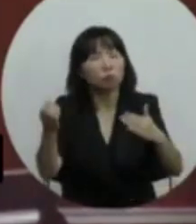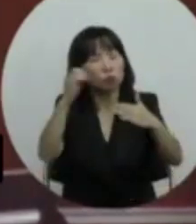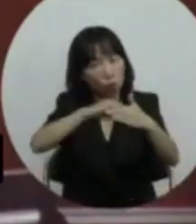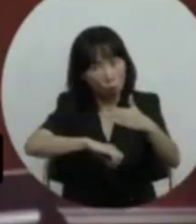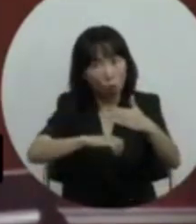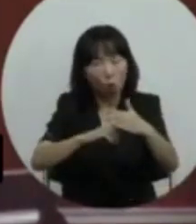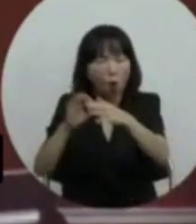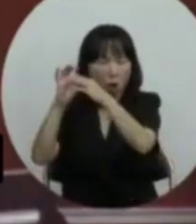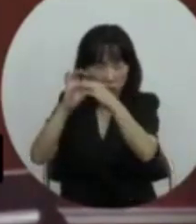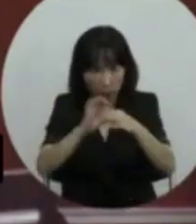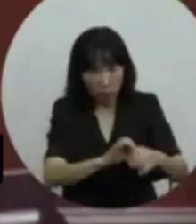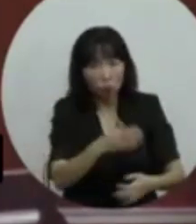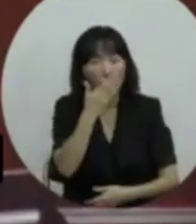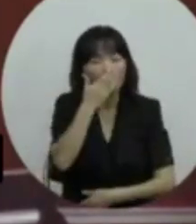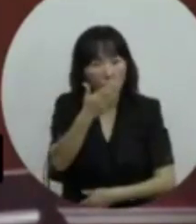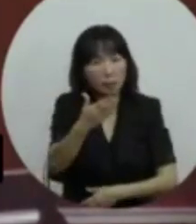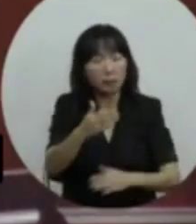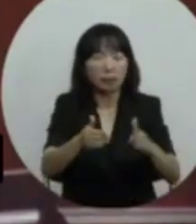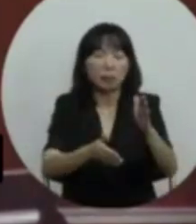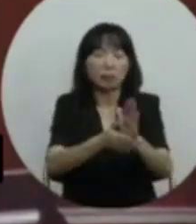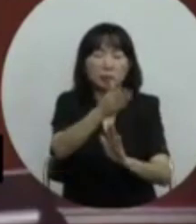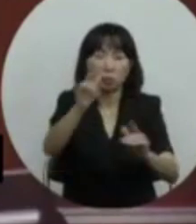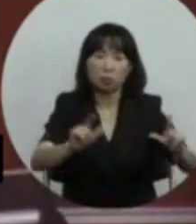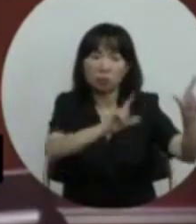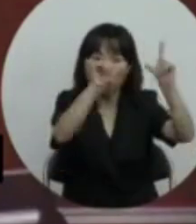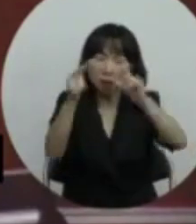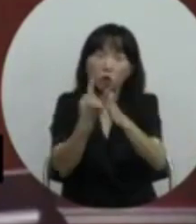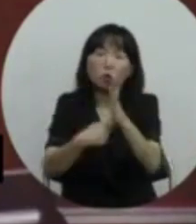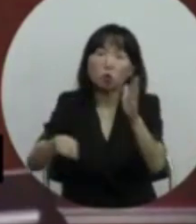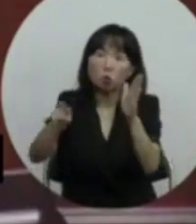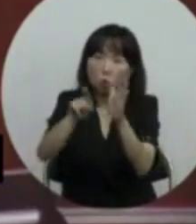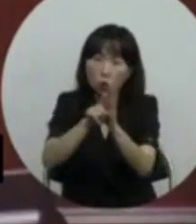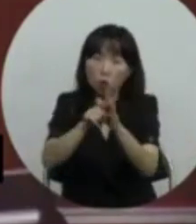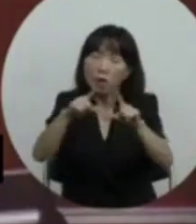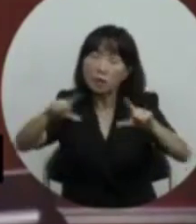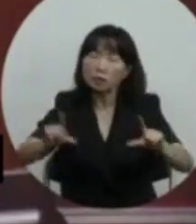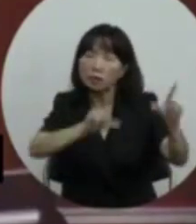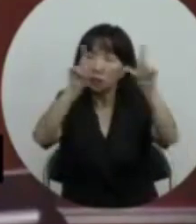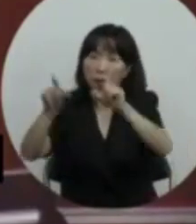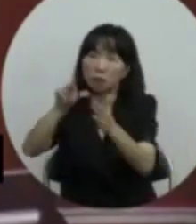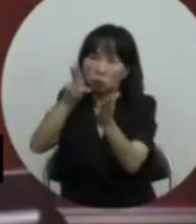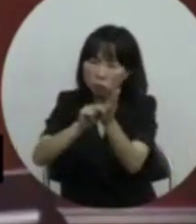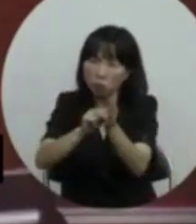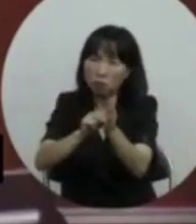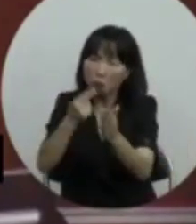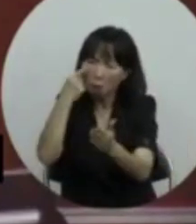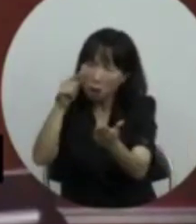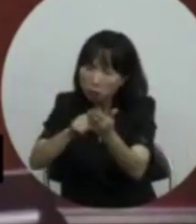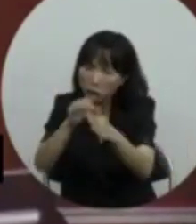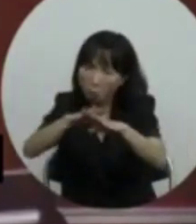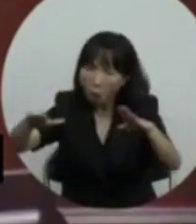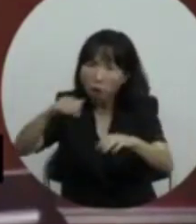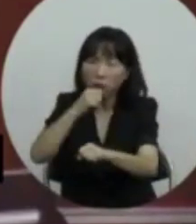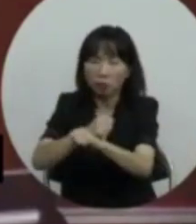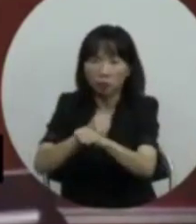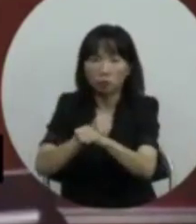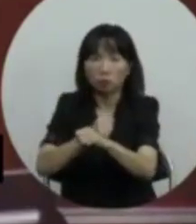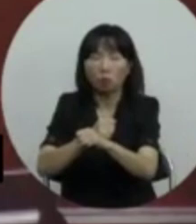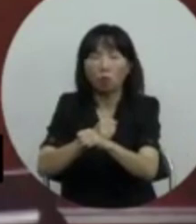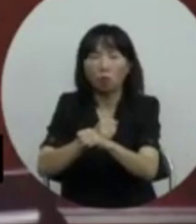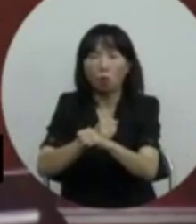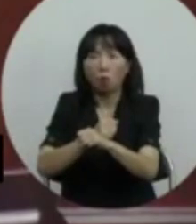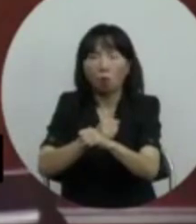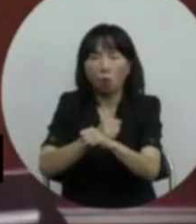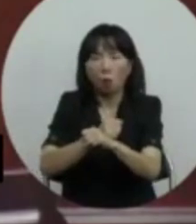지속 가능한 지역사회를 위해 일상생활에서의 문제를 발견하고 해결하면서 사회문제 해결형의